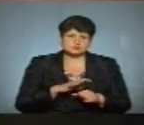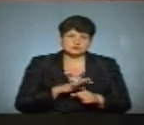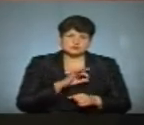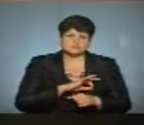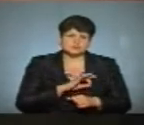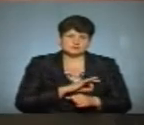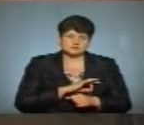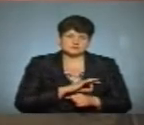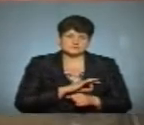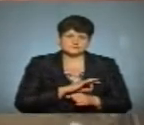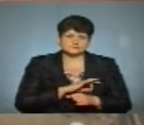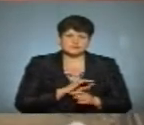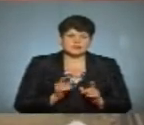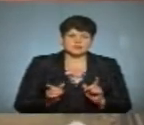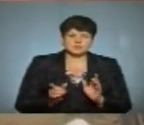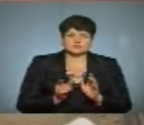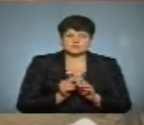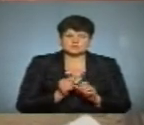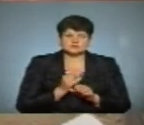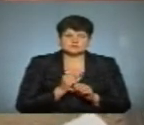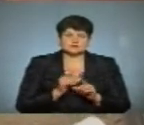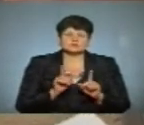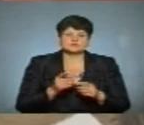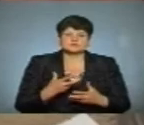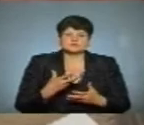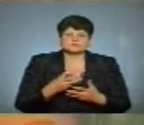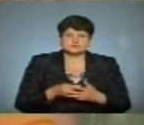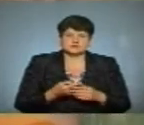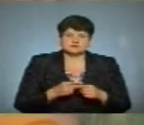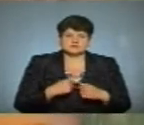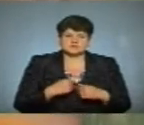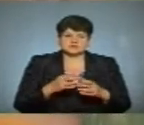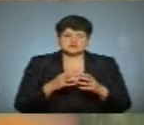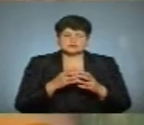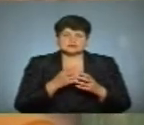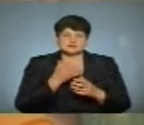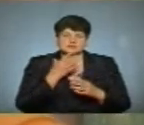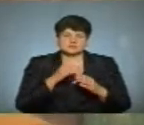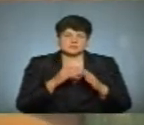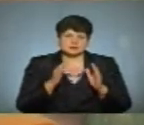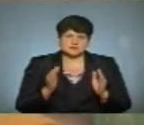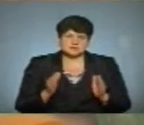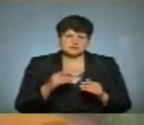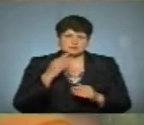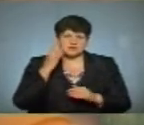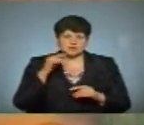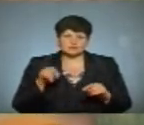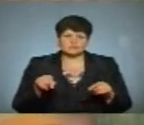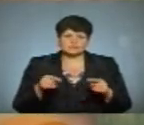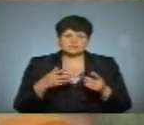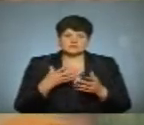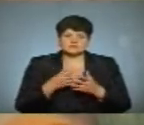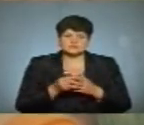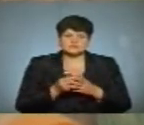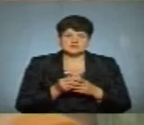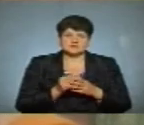і долучитися, зробити щось своє з тієї теплиці. Мрію відкрити свій бізнес,